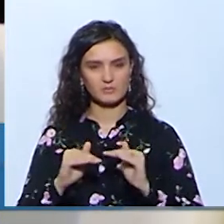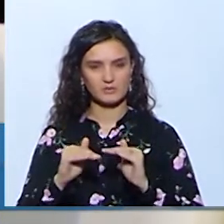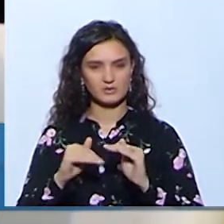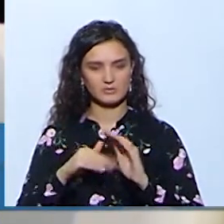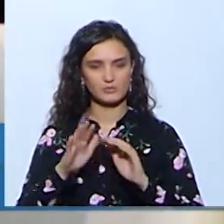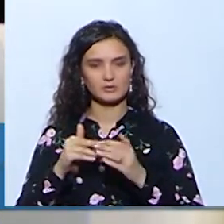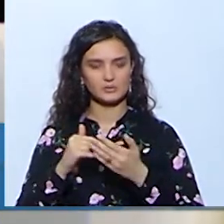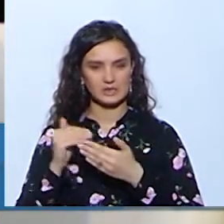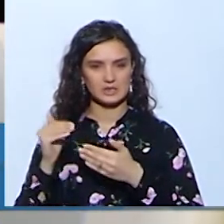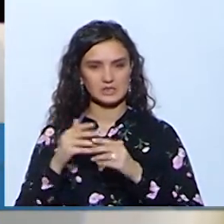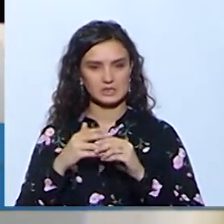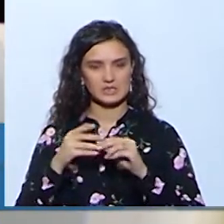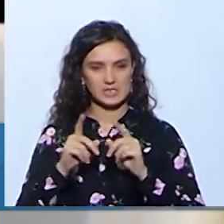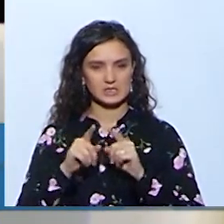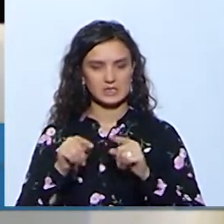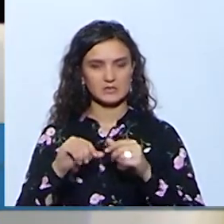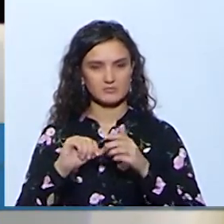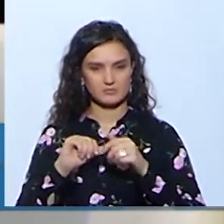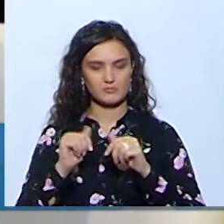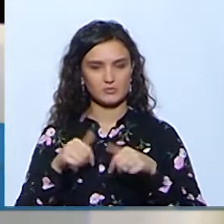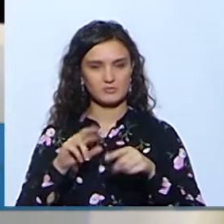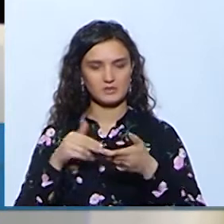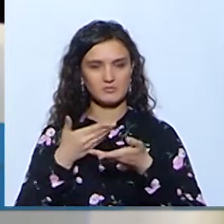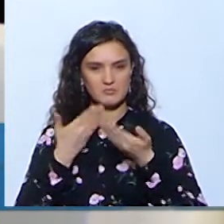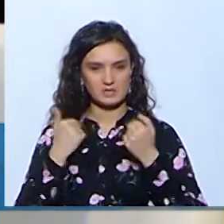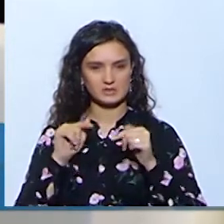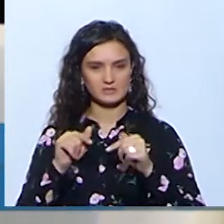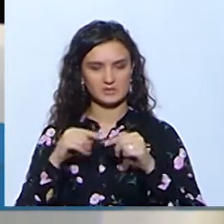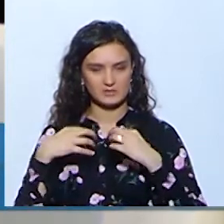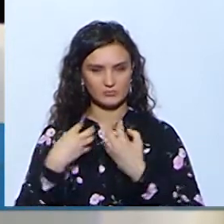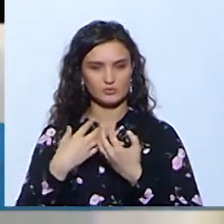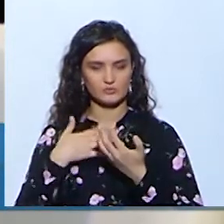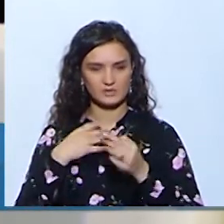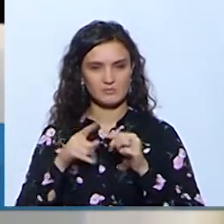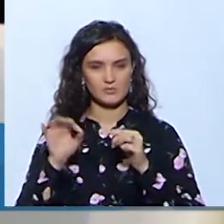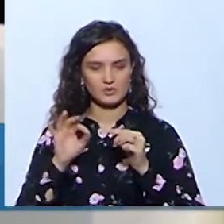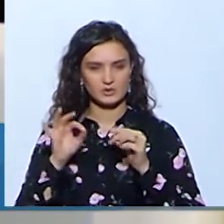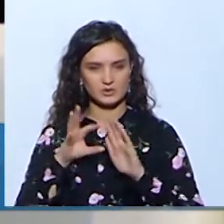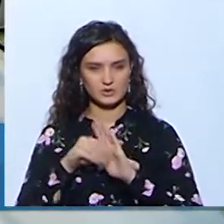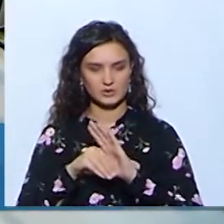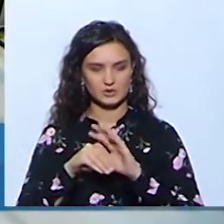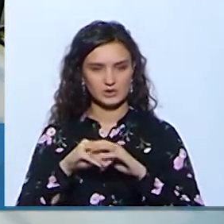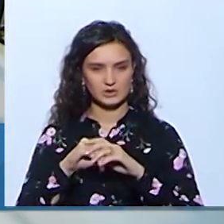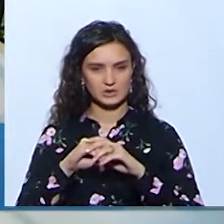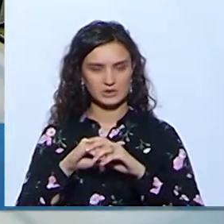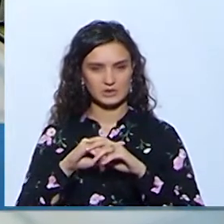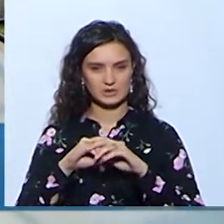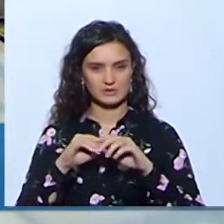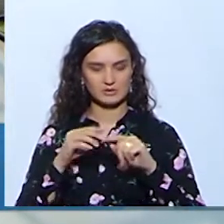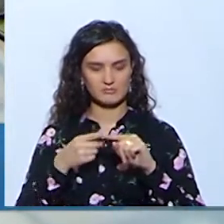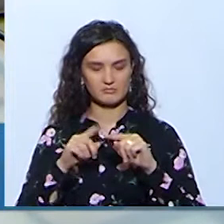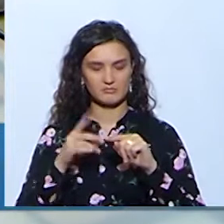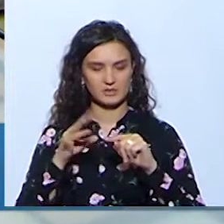მით უკეთესი. ეგეთი ესეთი მიდგომაა და მე მგონი მარტივი სტატისტიკაა, სამწუხაროდ ჩვენ ამ სტატისტიკაში არ გვიკვავია წამყვანი ადგილი,